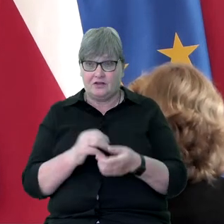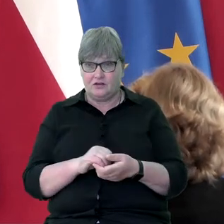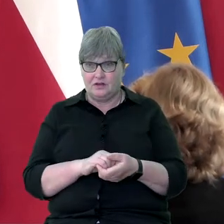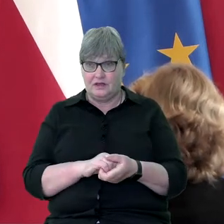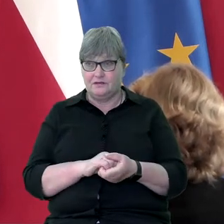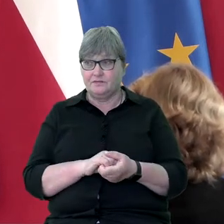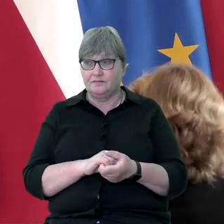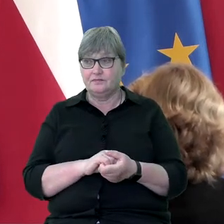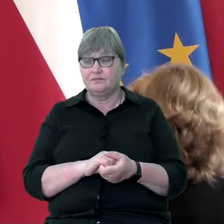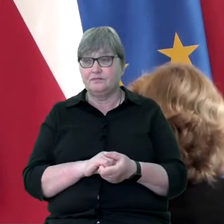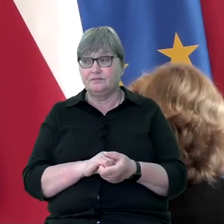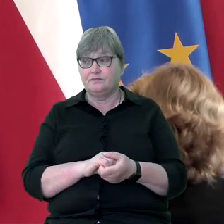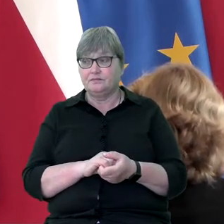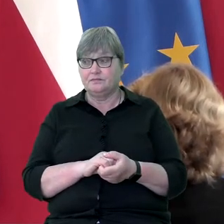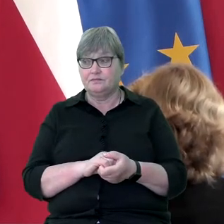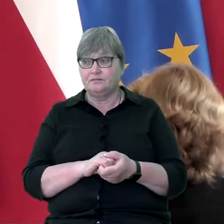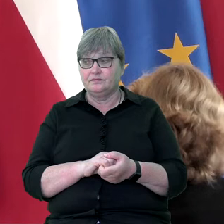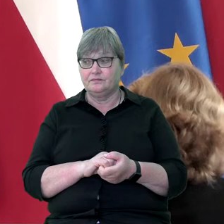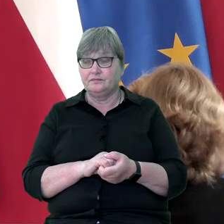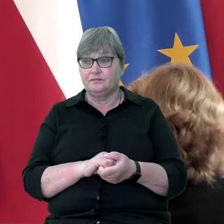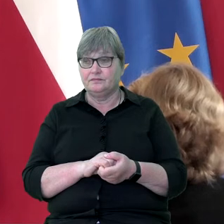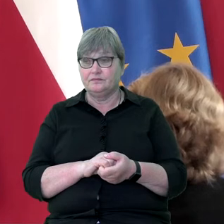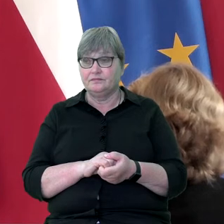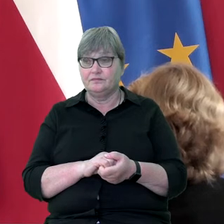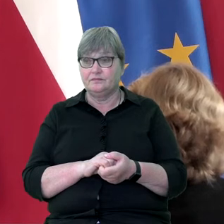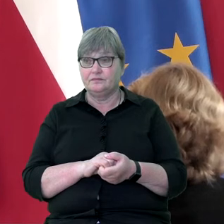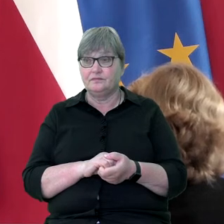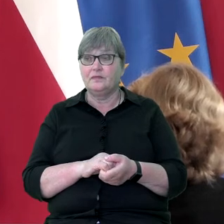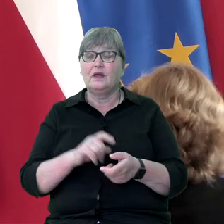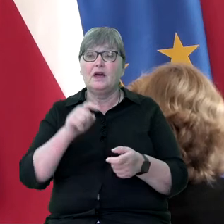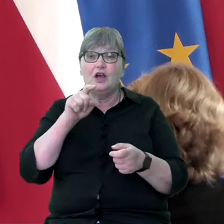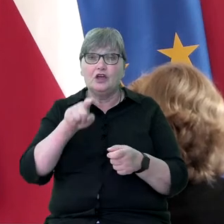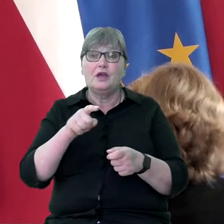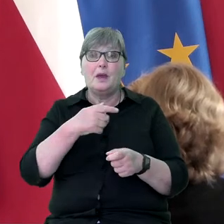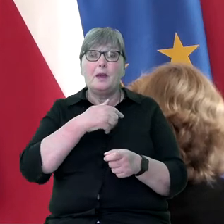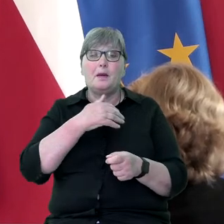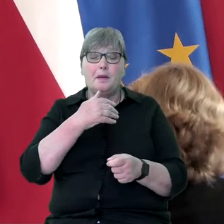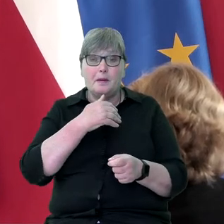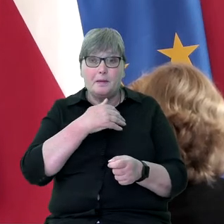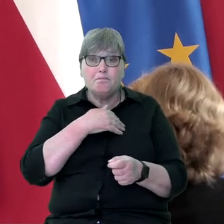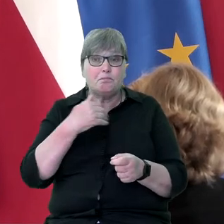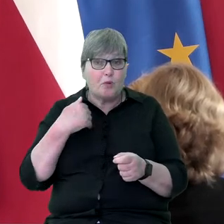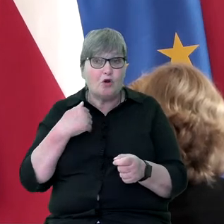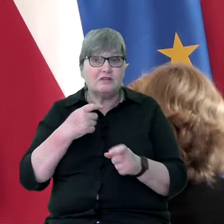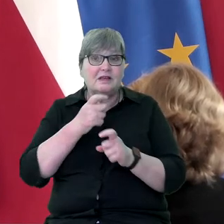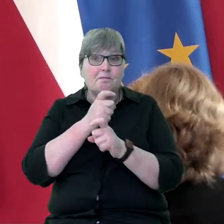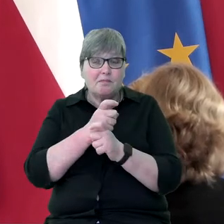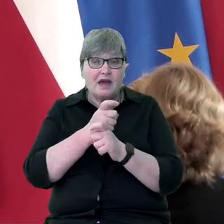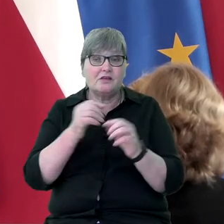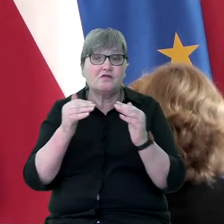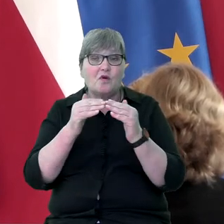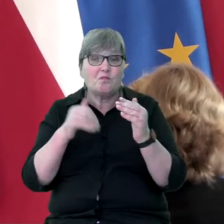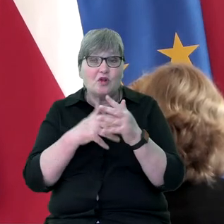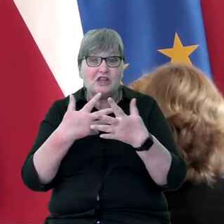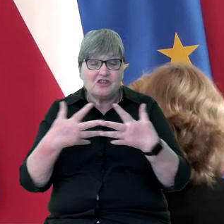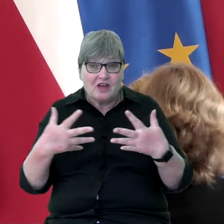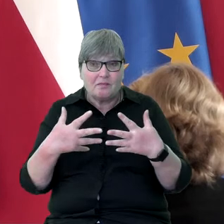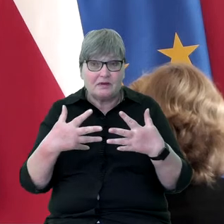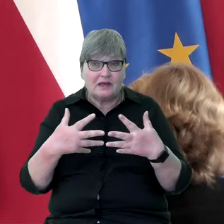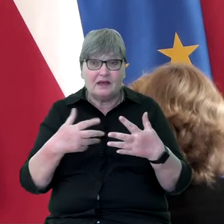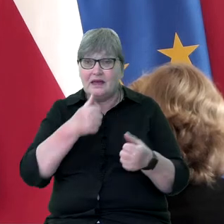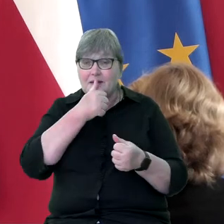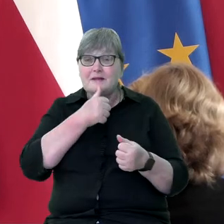emigracyjnych. No i to także było to, że państwo podziemne od początku, przynajmniej w zamierzeniach tych swoich